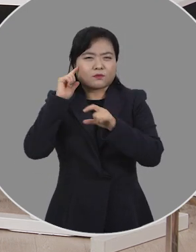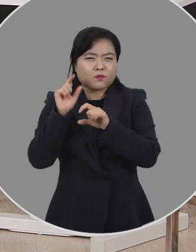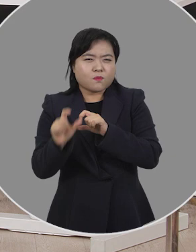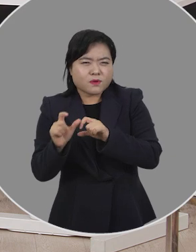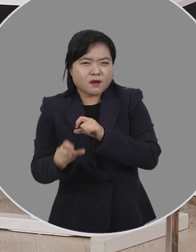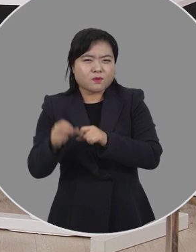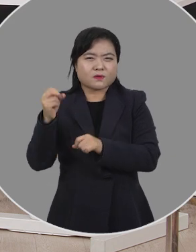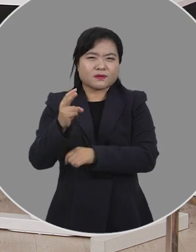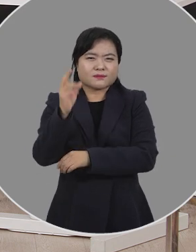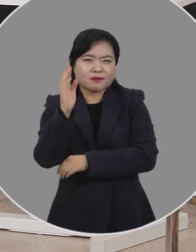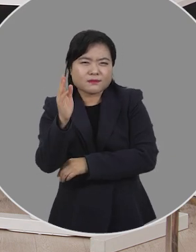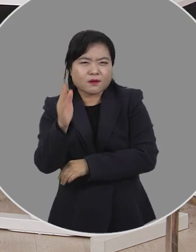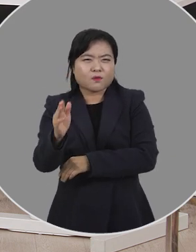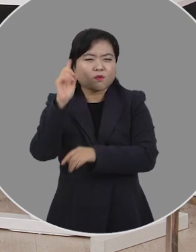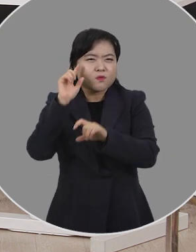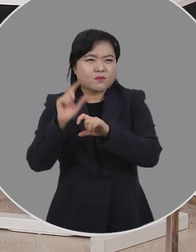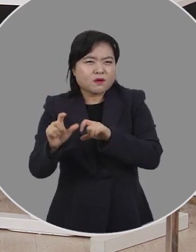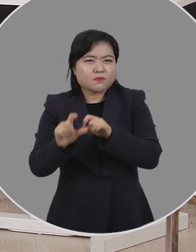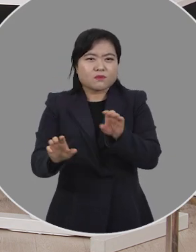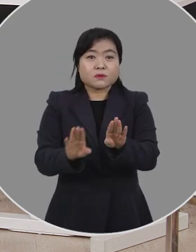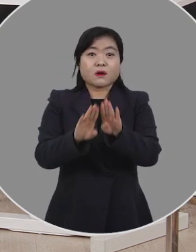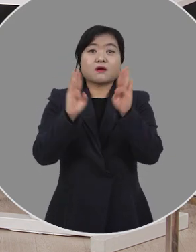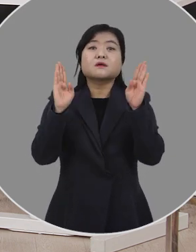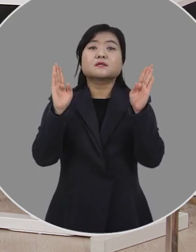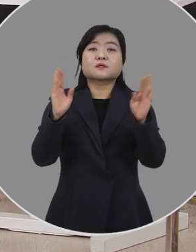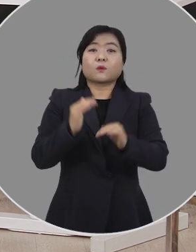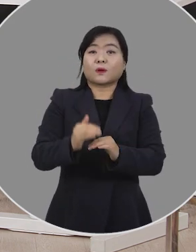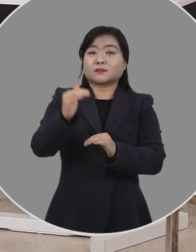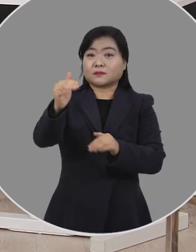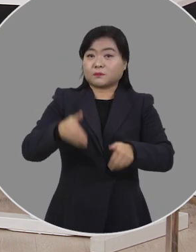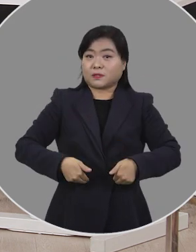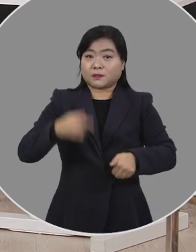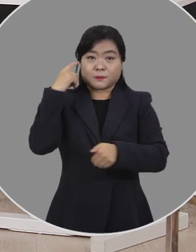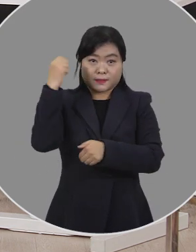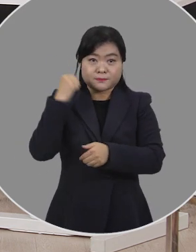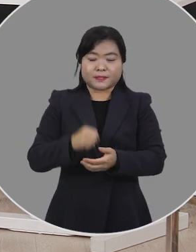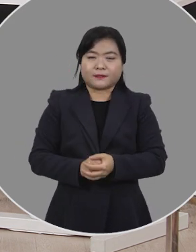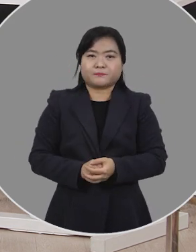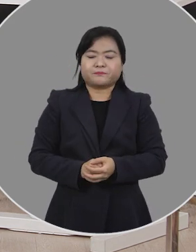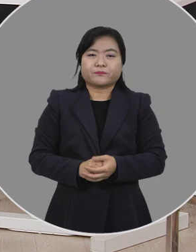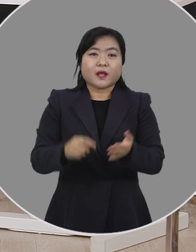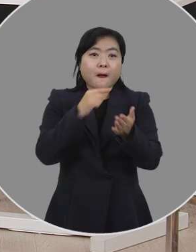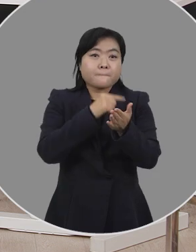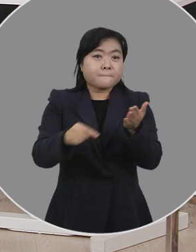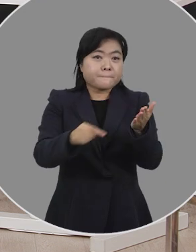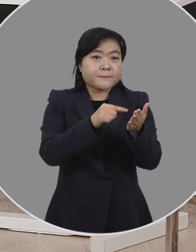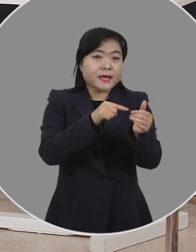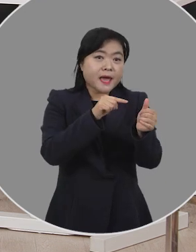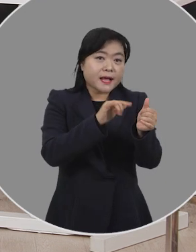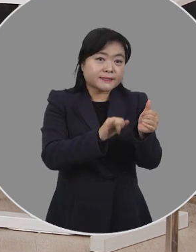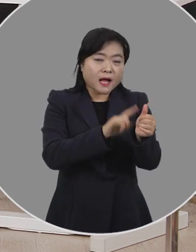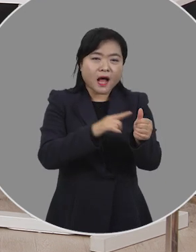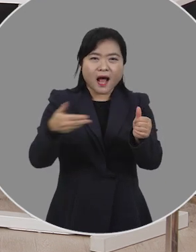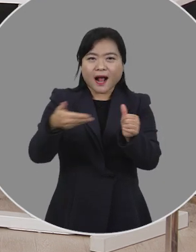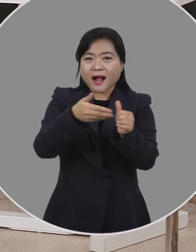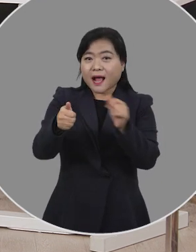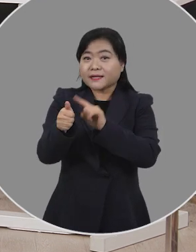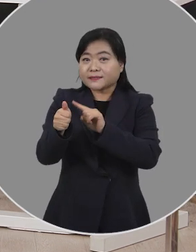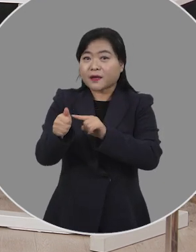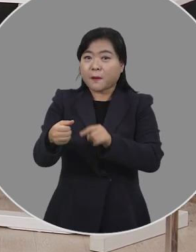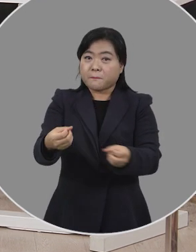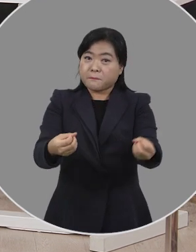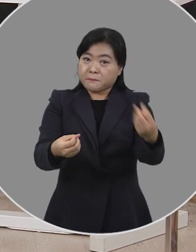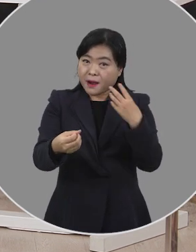다시 얘기하고 하는 그런 과정, 열린 과정이 필요하다는 생각이 듭니다. 예. 그 피해자 또 가해자 말씀하셨으니까